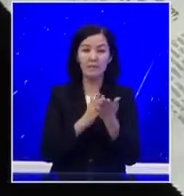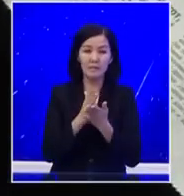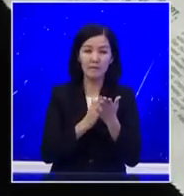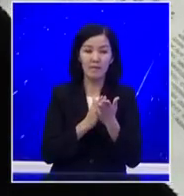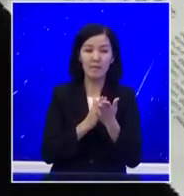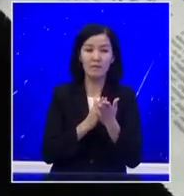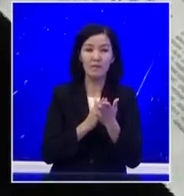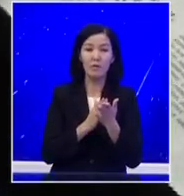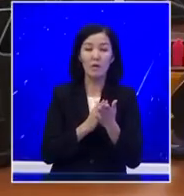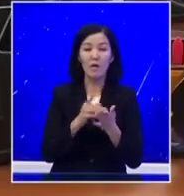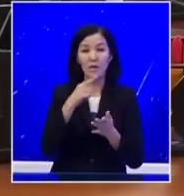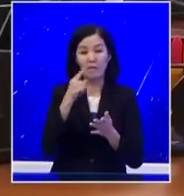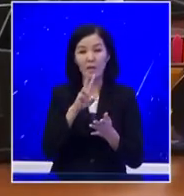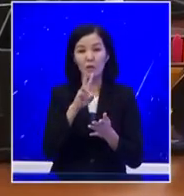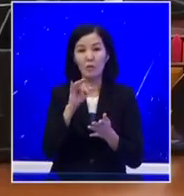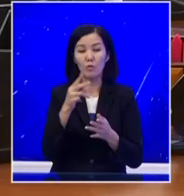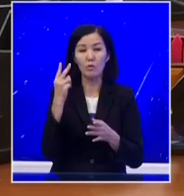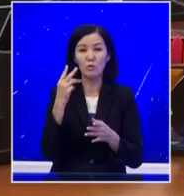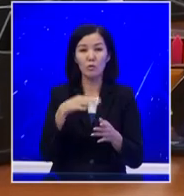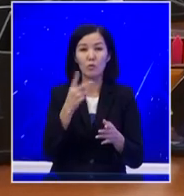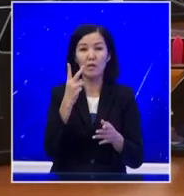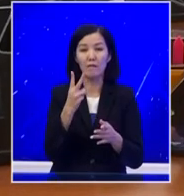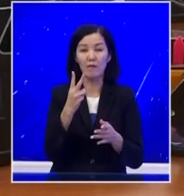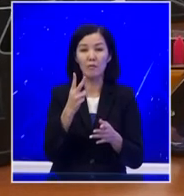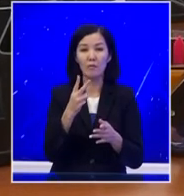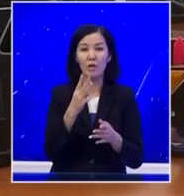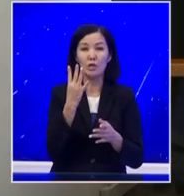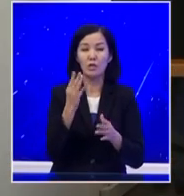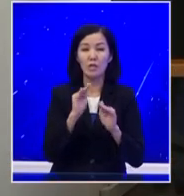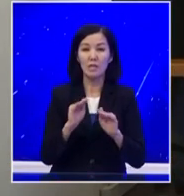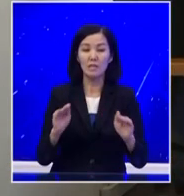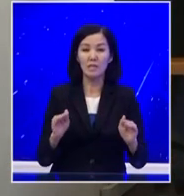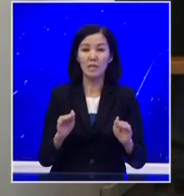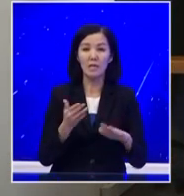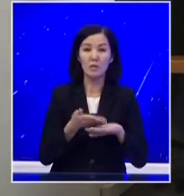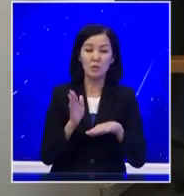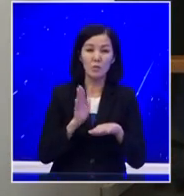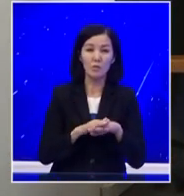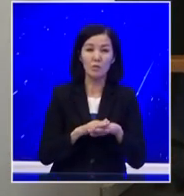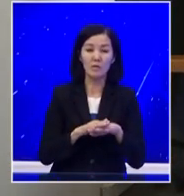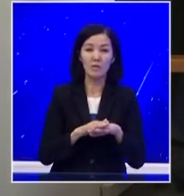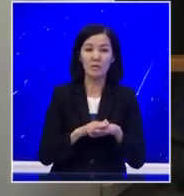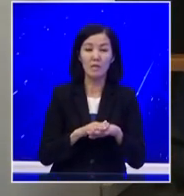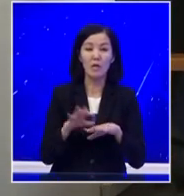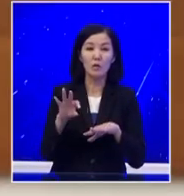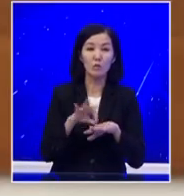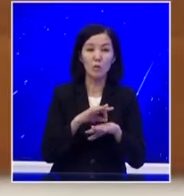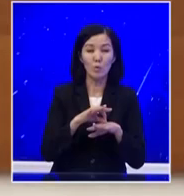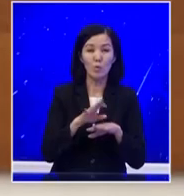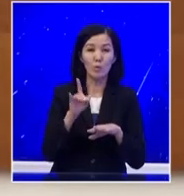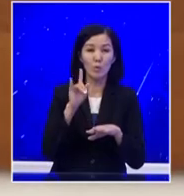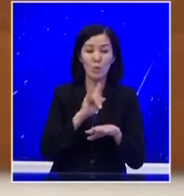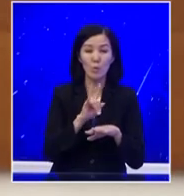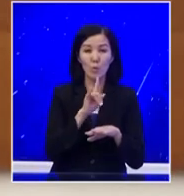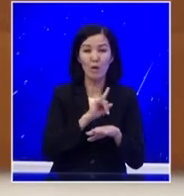коммерцией признаются нур свои сорок два года воспитывает четверых детей особая сложность его работы ложится на плечи супруги ведь и работа не